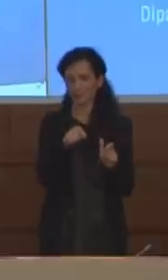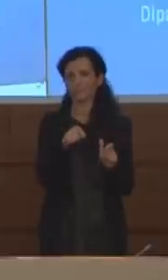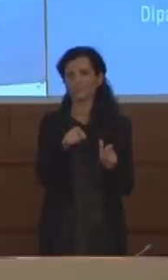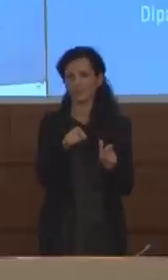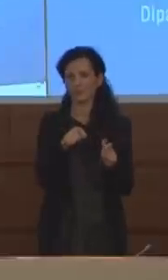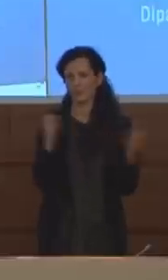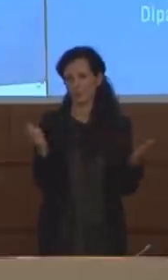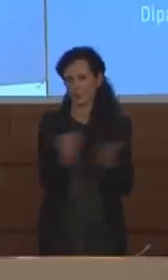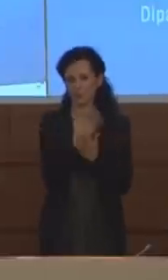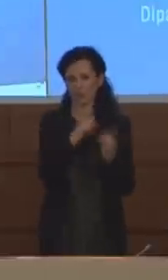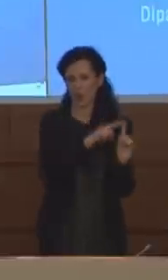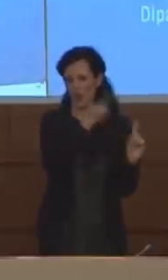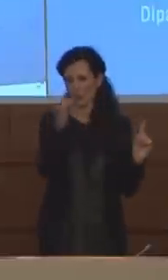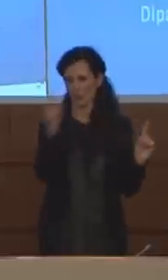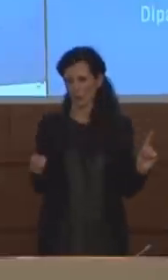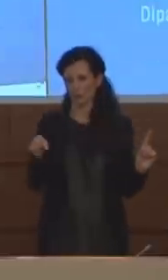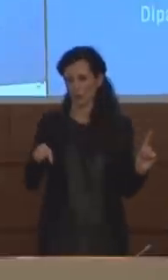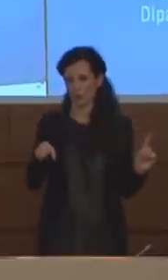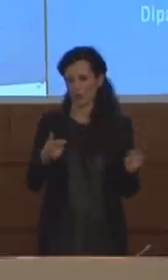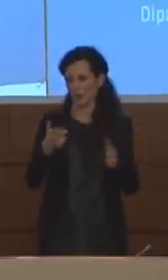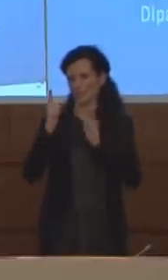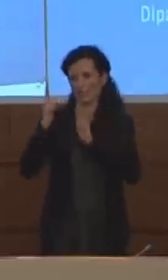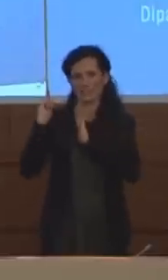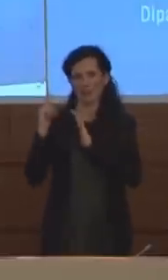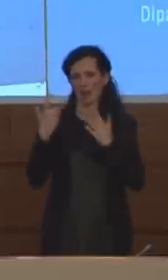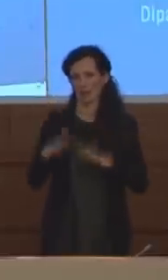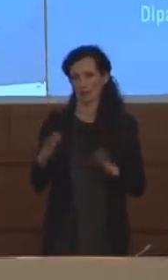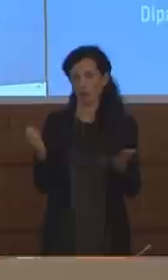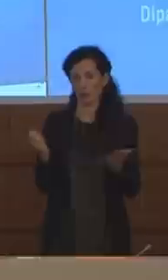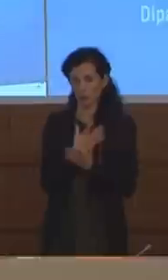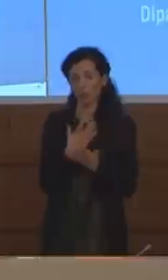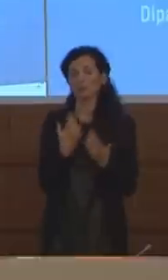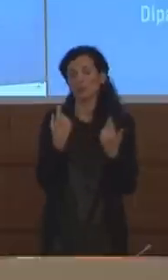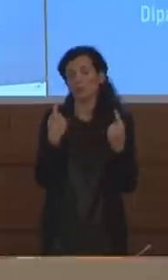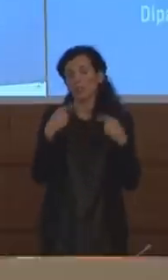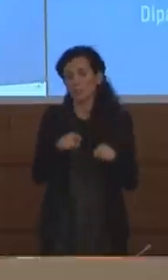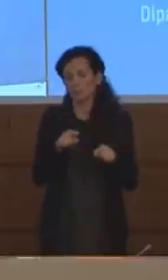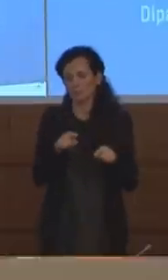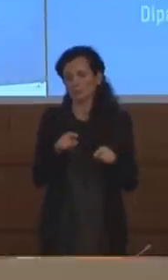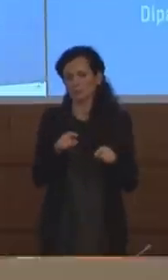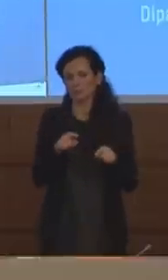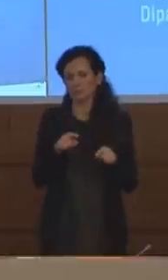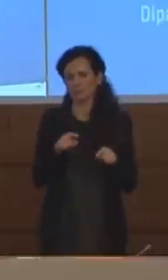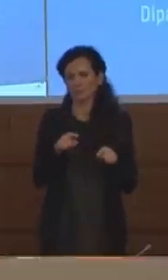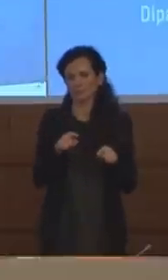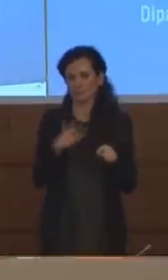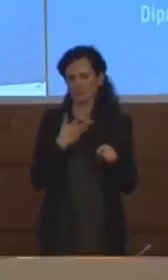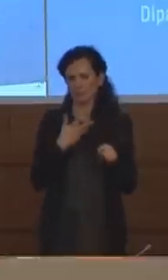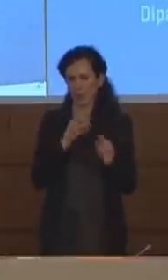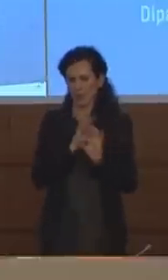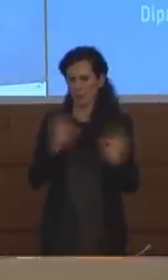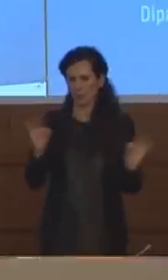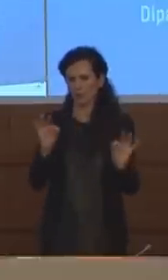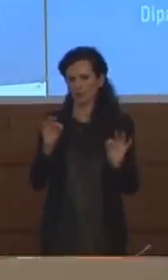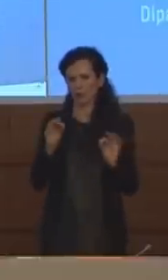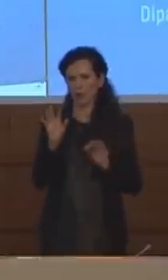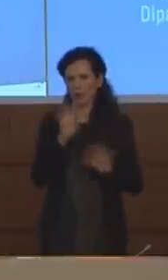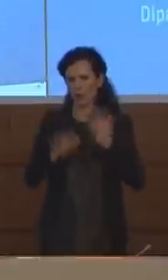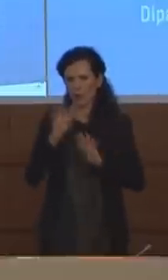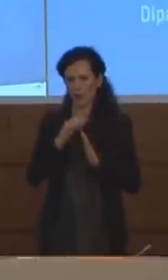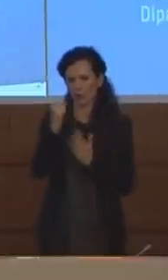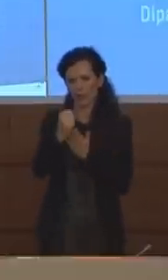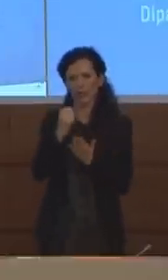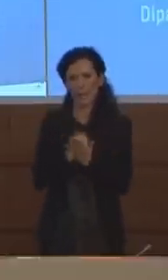avvenuto nelle scorse settimane questo è il senso anche del rapporto che poi verrà reso del rapporto che i primi due rapporti li avete già